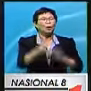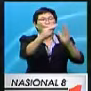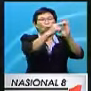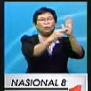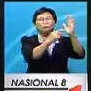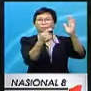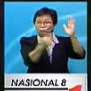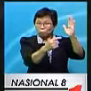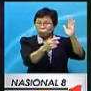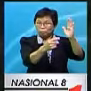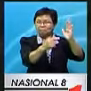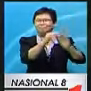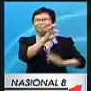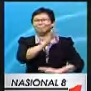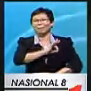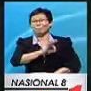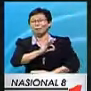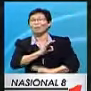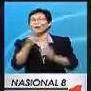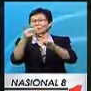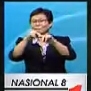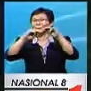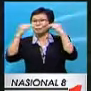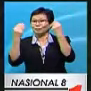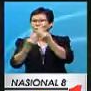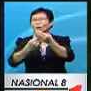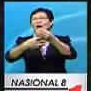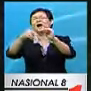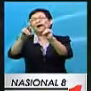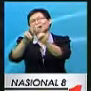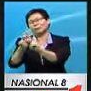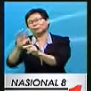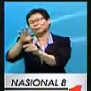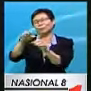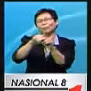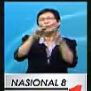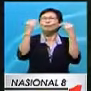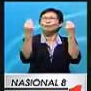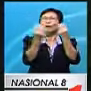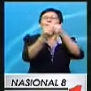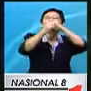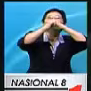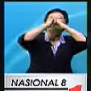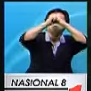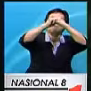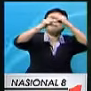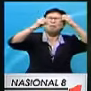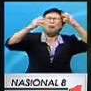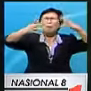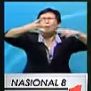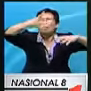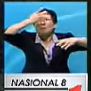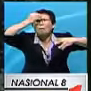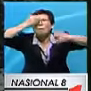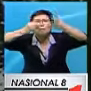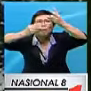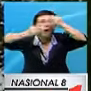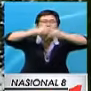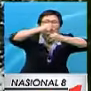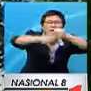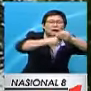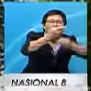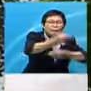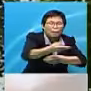Undang-undang itu juga memberi manfaat besar kepada masyarakat luar bandar termasuk masyarakat orang asli yang banyak mengetahui tentang hasil